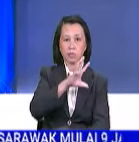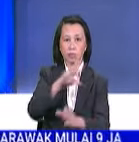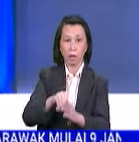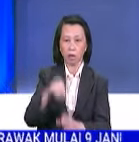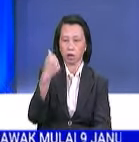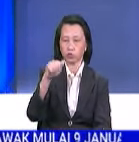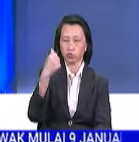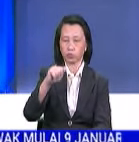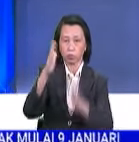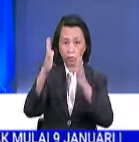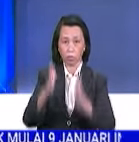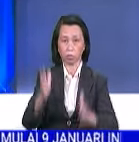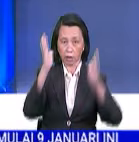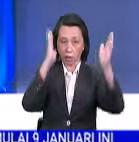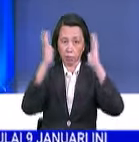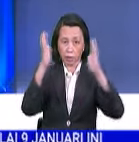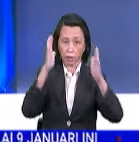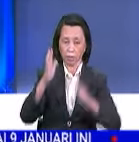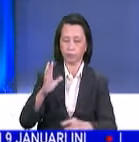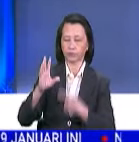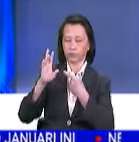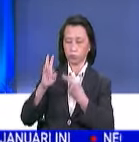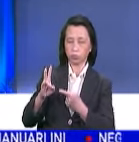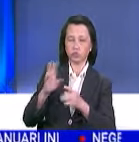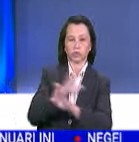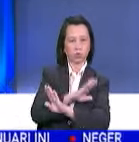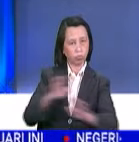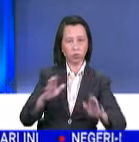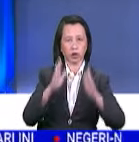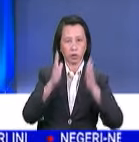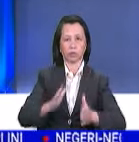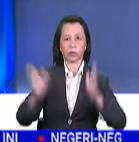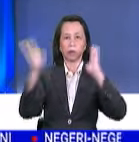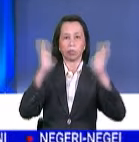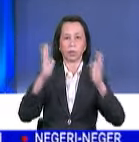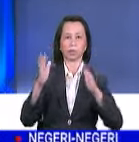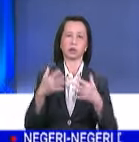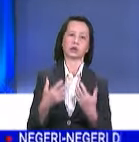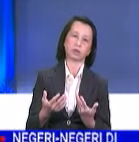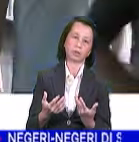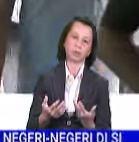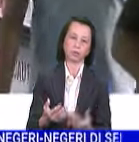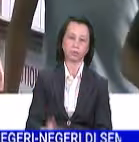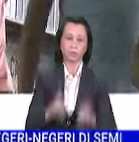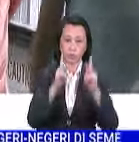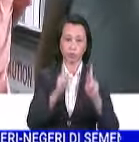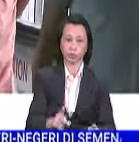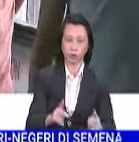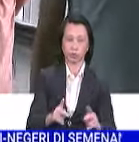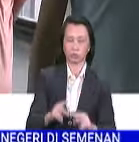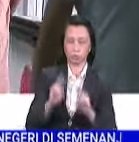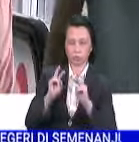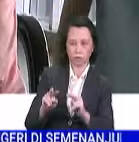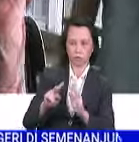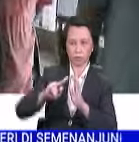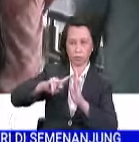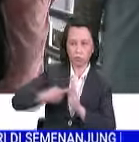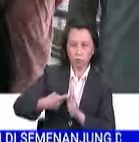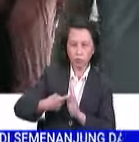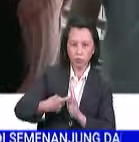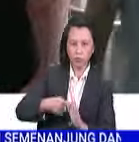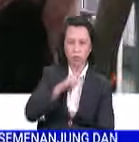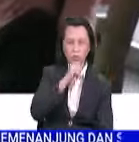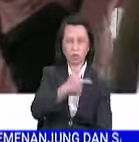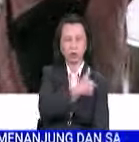10 warga negara, manakala 7 lagi bukan warga negara. Pihaknya sedang meneliti punca